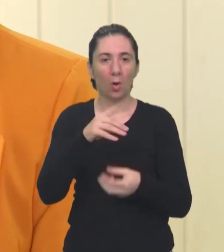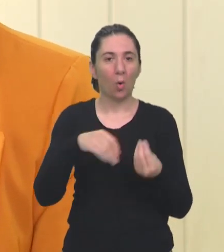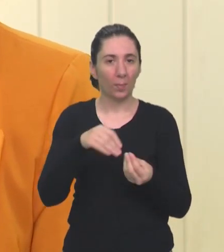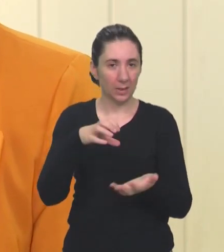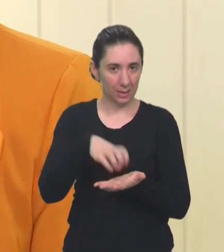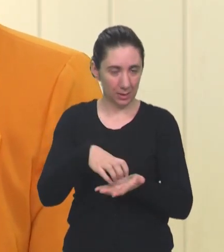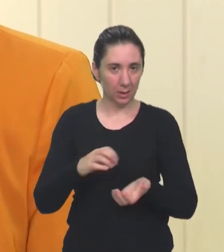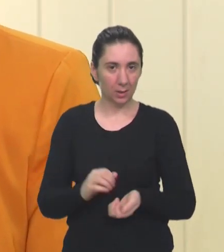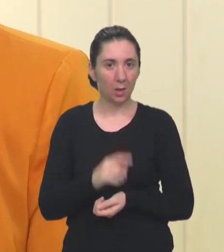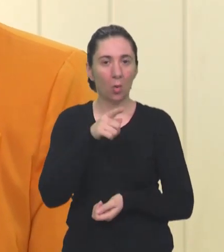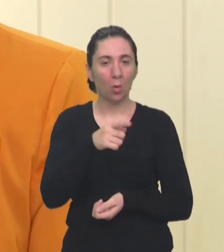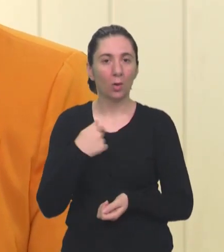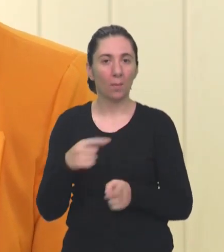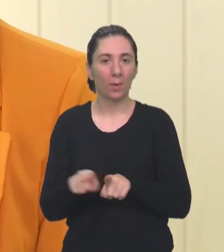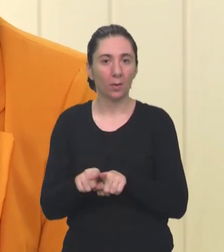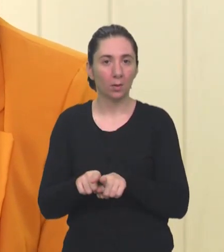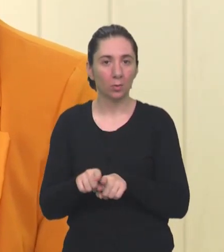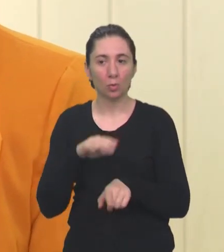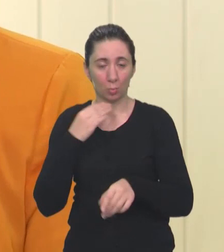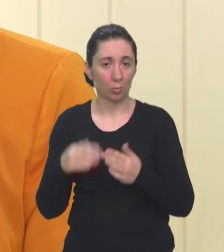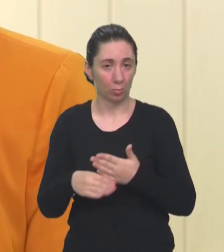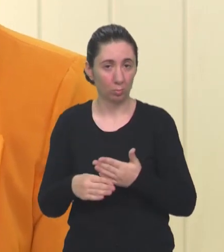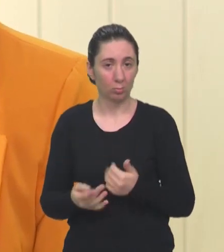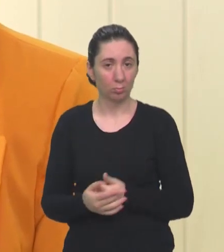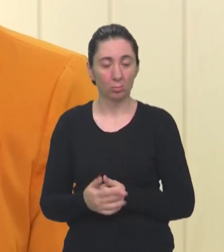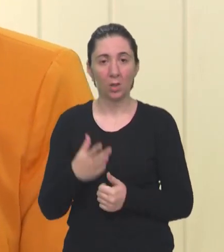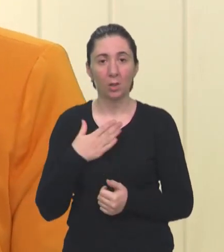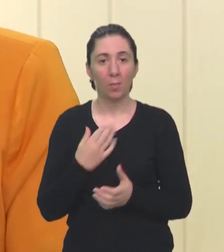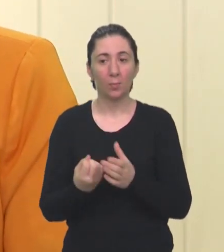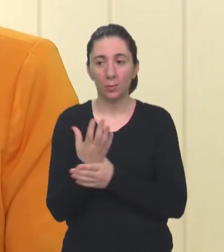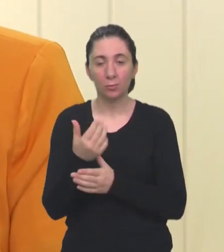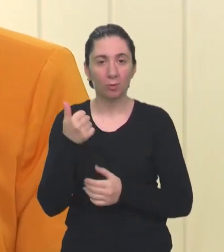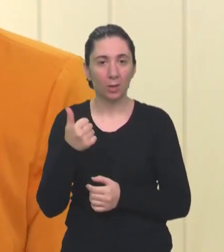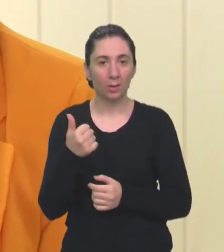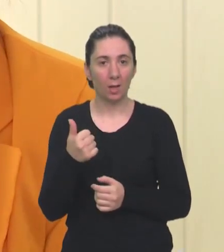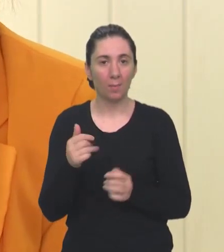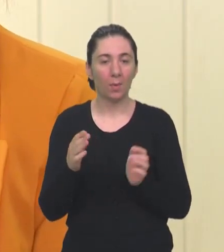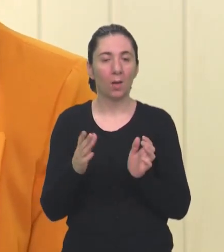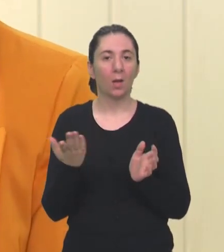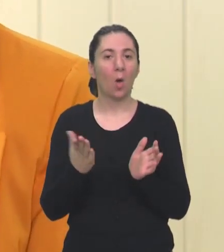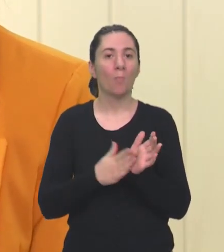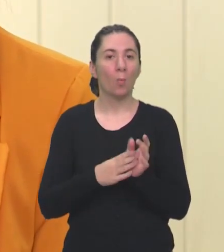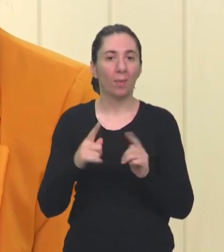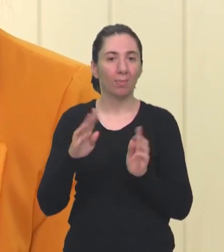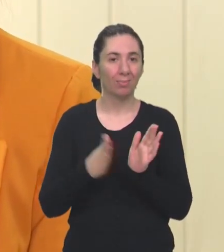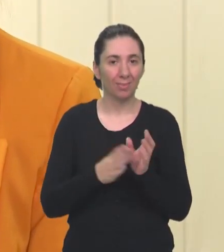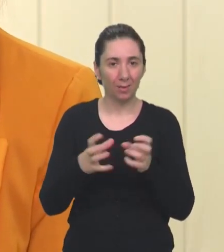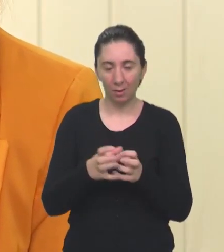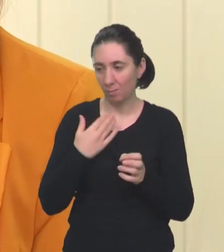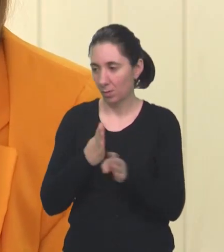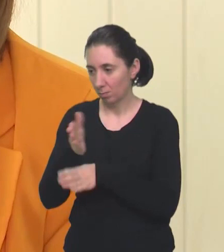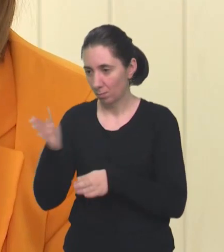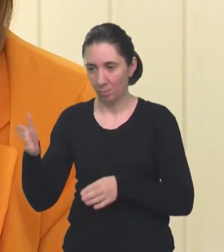centar, oni nam isto tako izlaze u susret, imamo osnovan jedan mobilni tim, idemo do naših